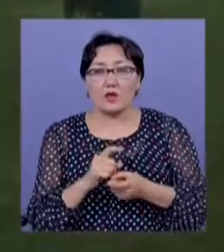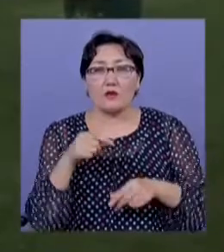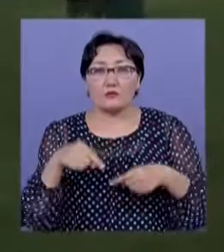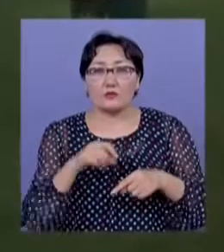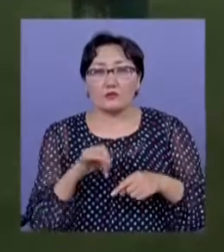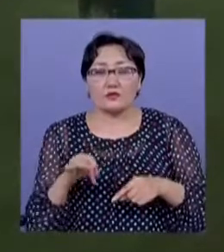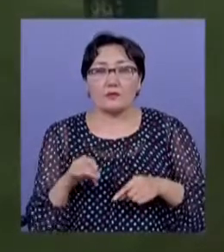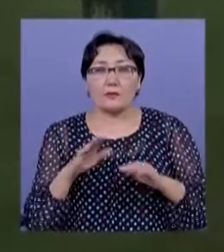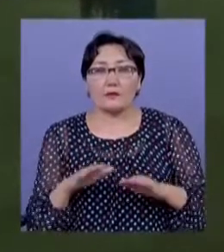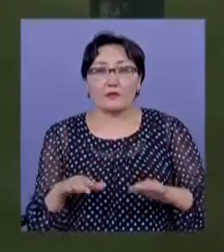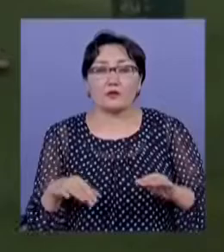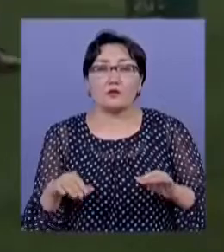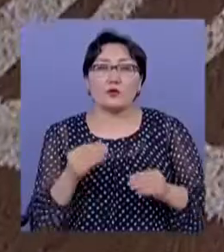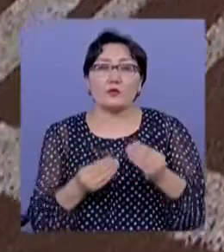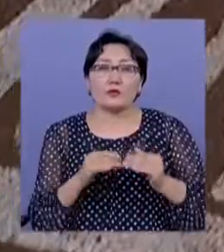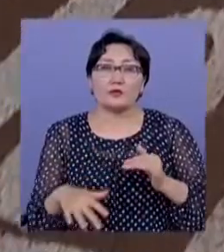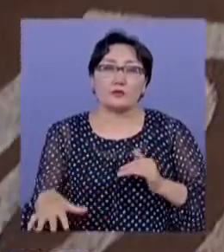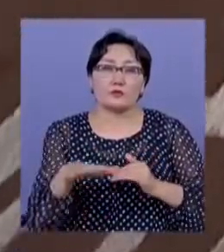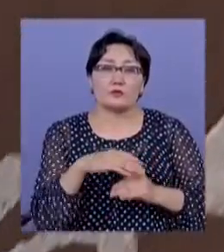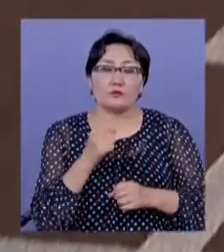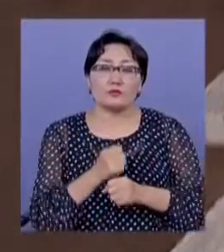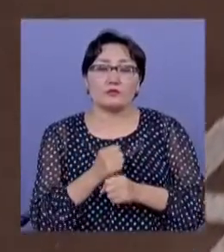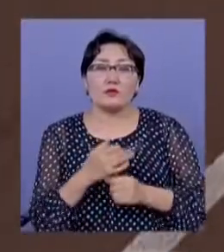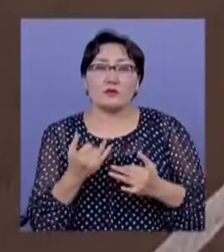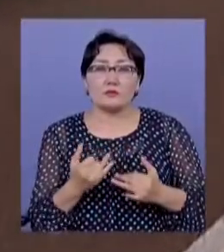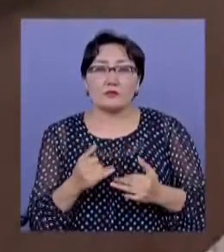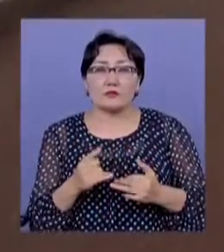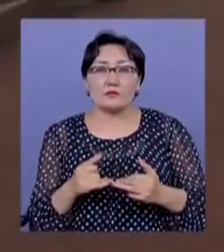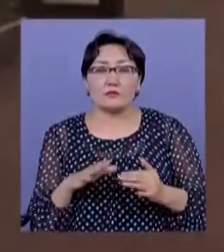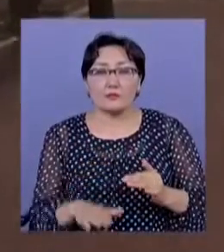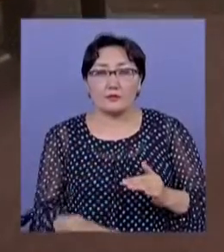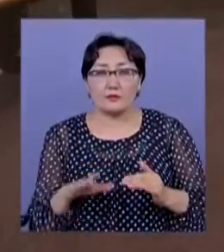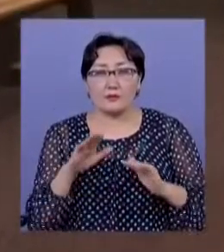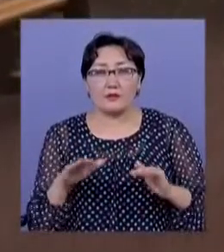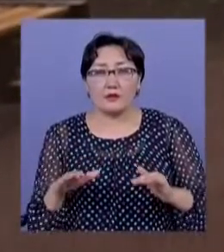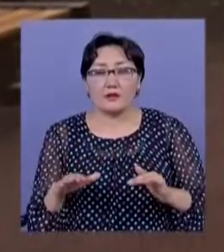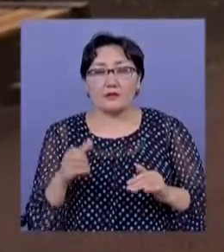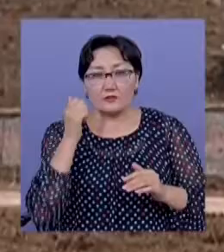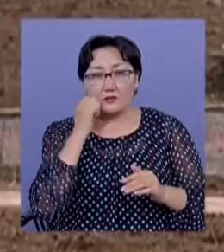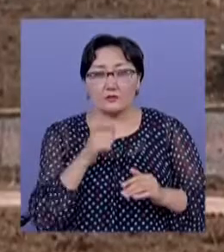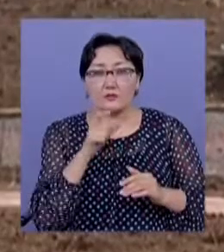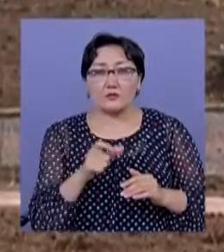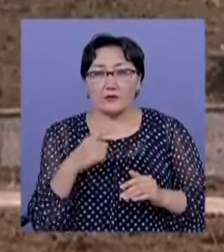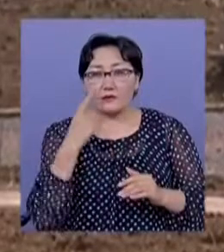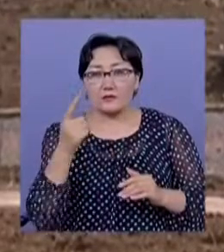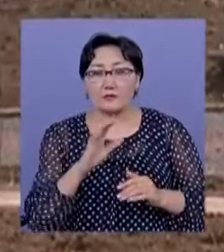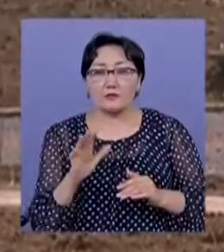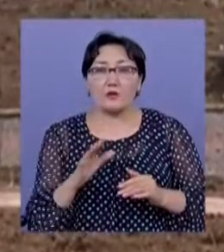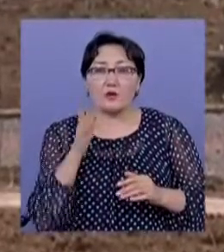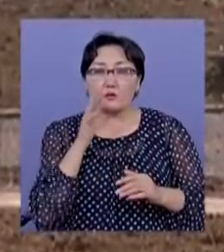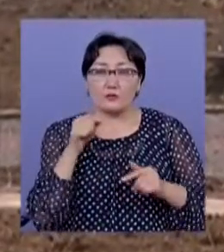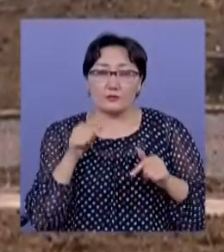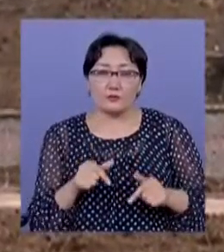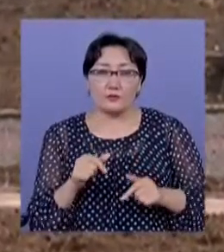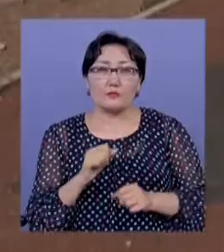және балалар ойнайтын кешенді алаң да жасалыпты. Қазір еңбектеген баладан бастап, еңкейген қартқа дейін алысқа ұзамай-ақ уақыттарын